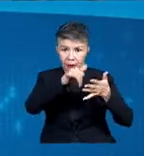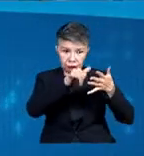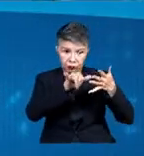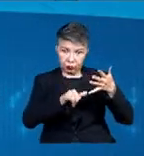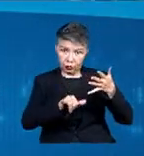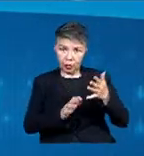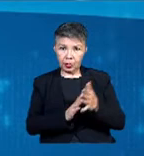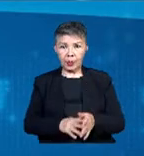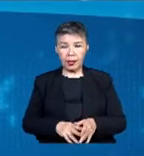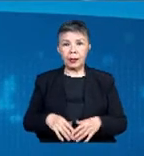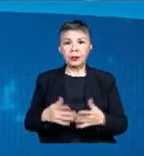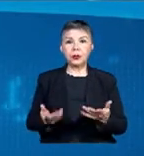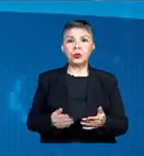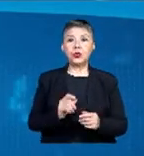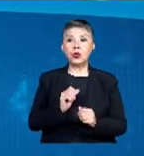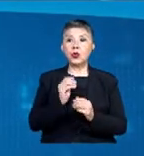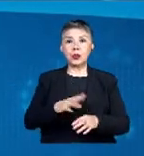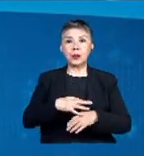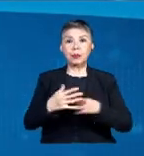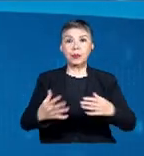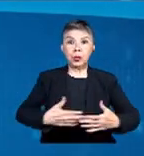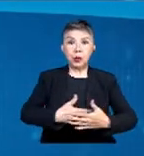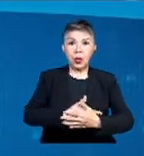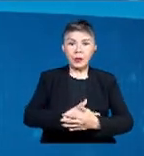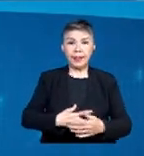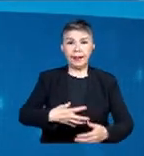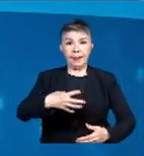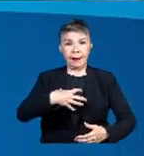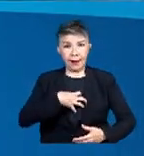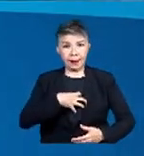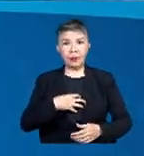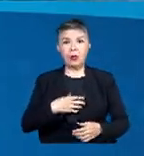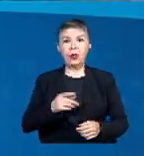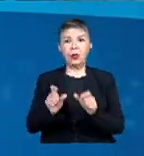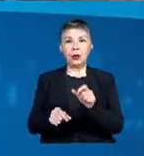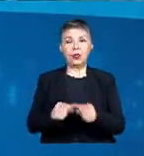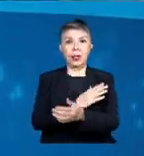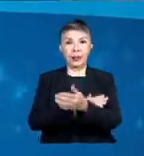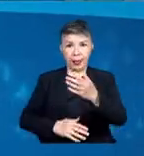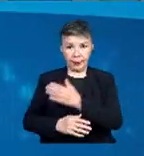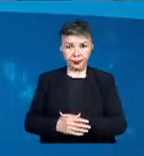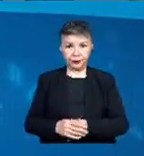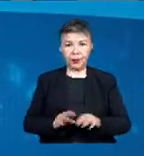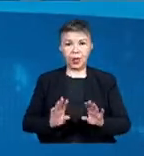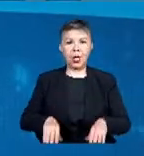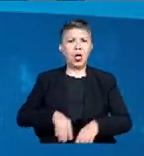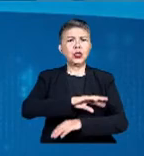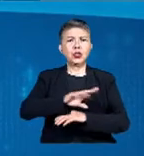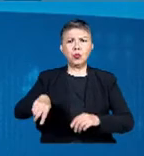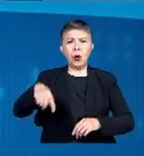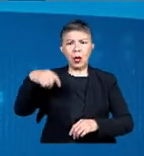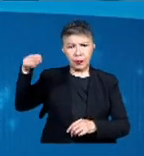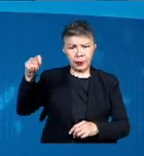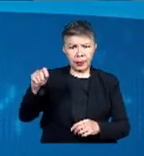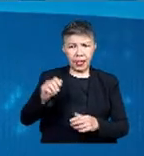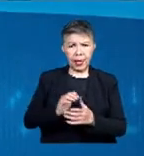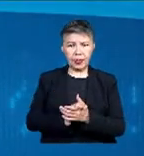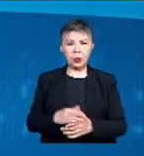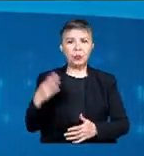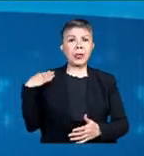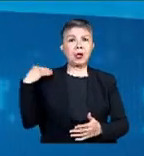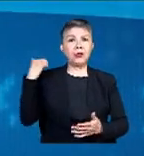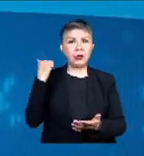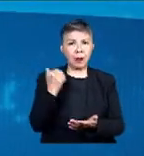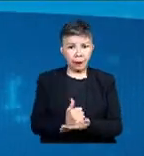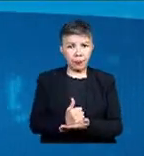evaluasi terhadap penghormatan, perlindungan, dan pemenuhan hak penyandang disabilitas. Seluruh kementerian teknis yang bertanggung jawab